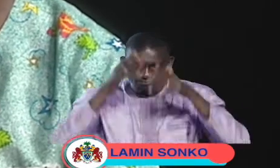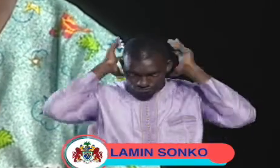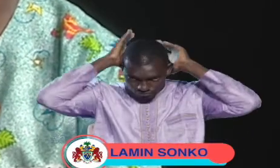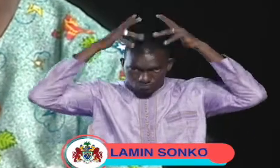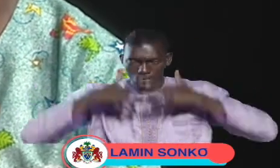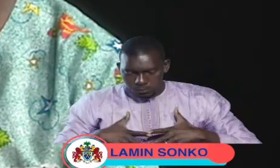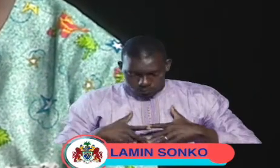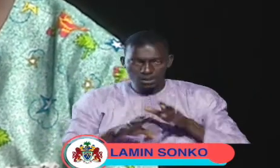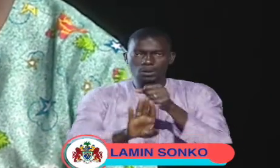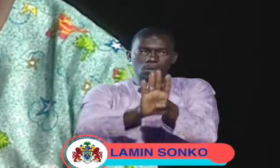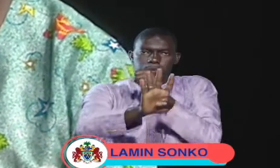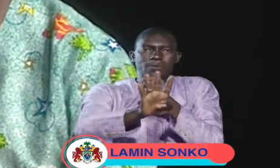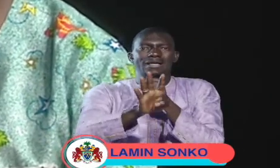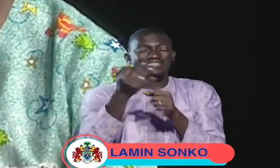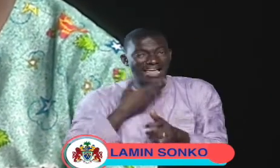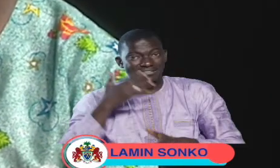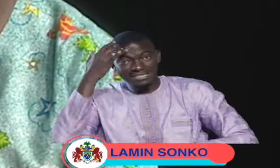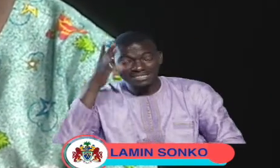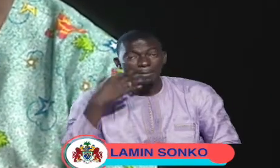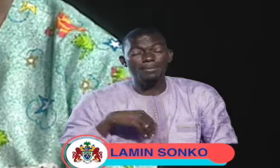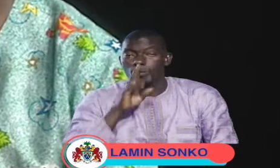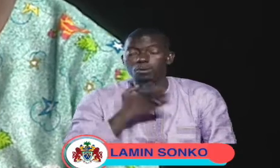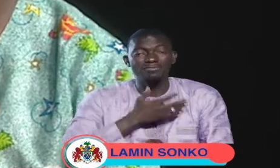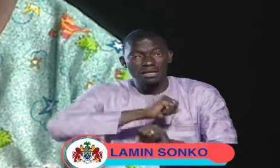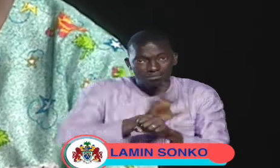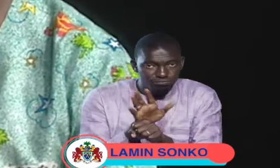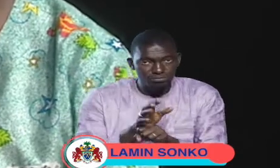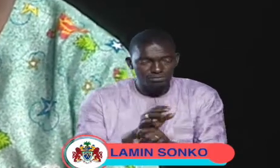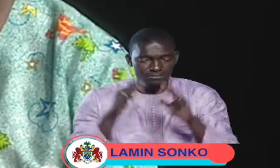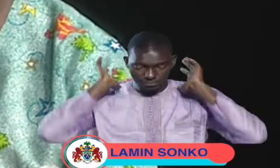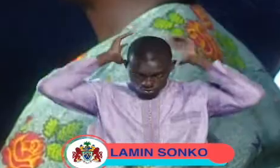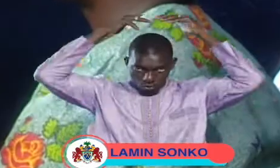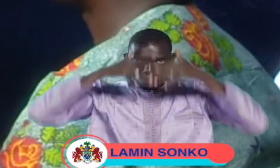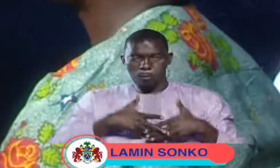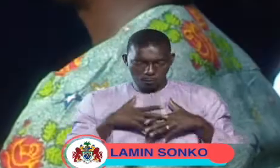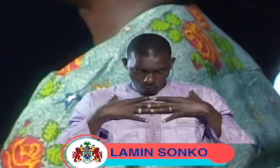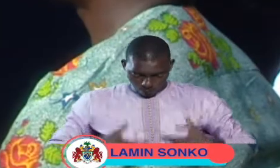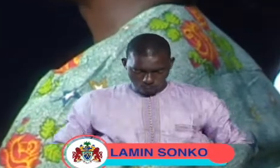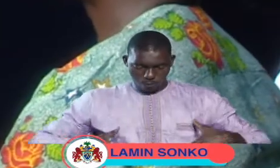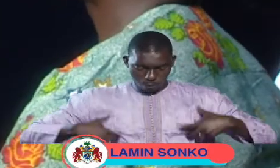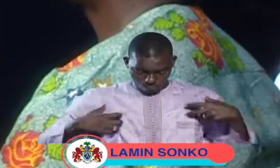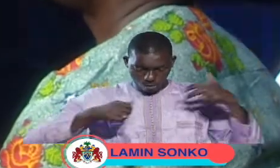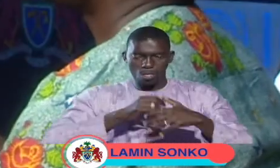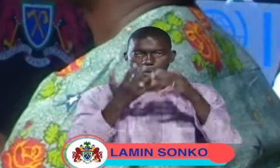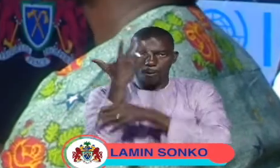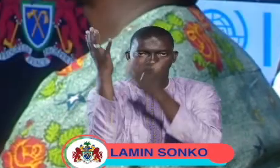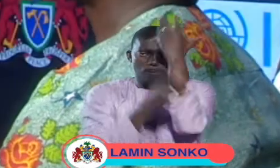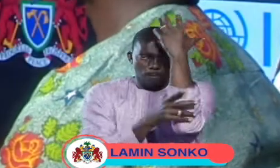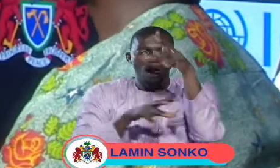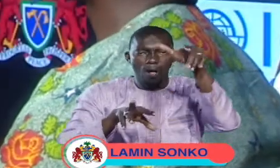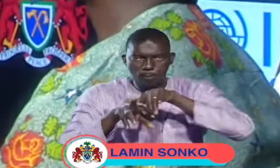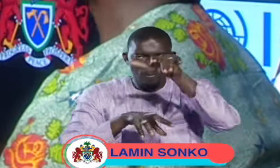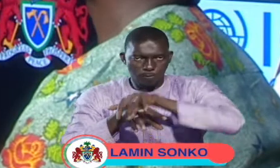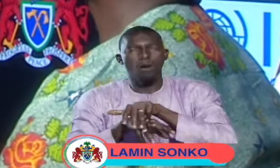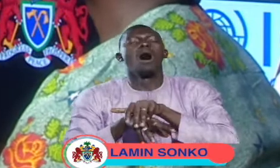anata e be sasa to la jela mimu covid sasa to ti kuron keso nyente saw no lam so akku jamal bi jela hani molla tane na